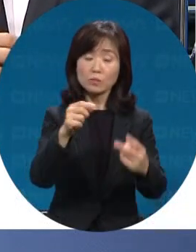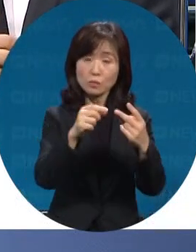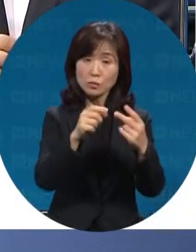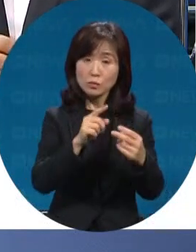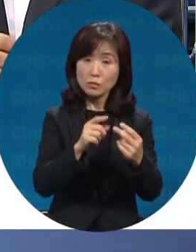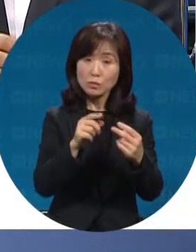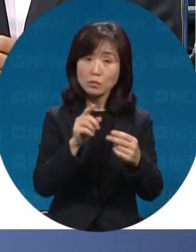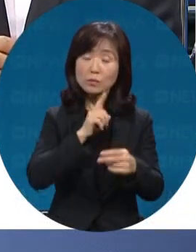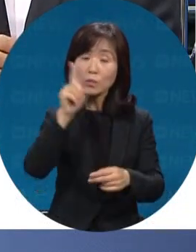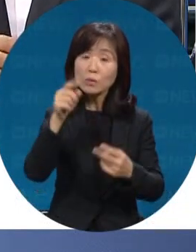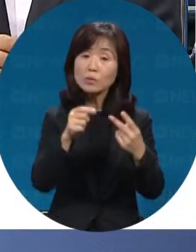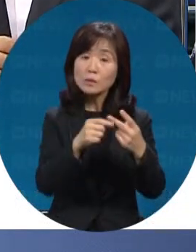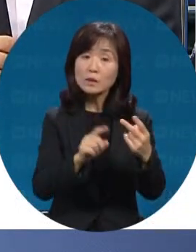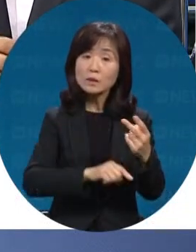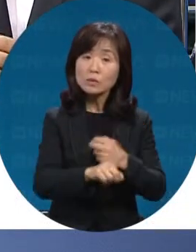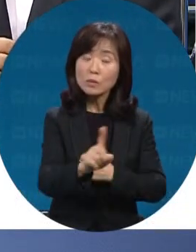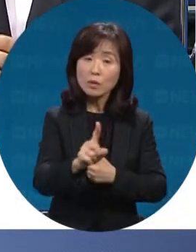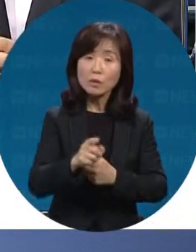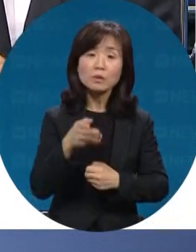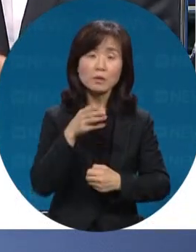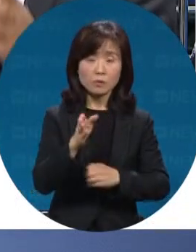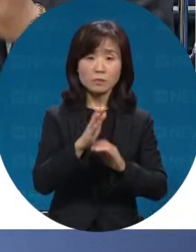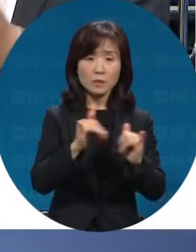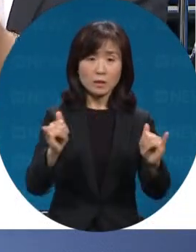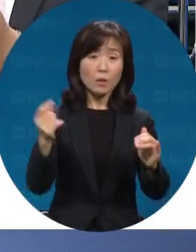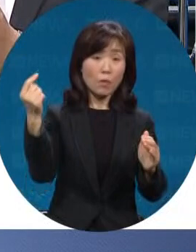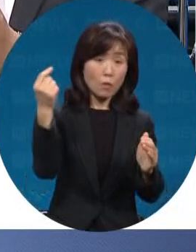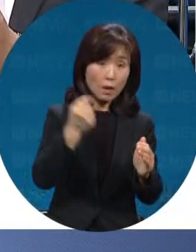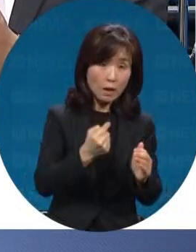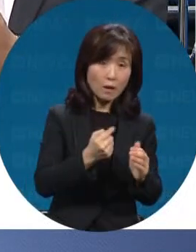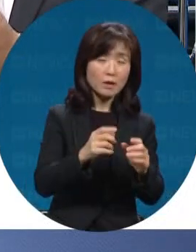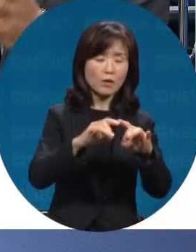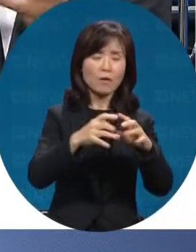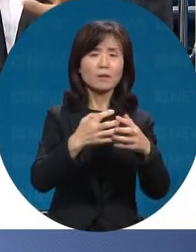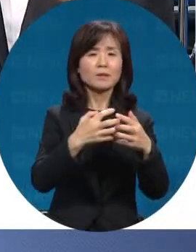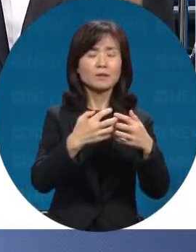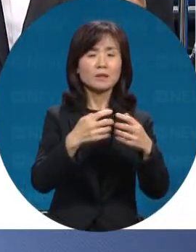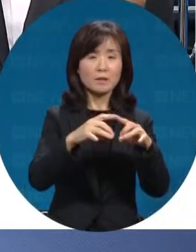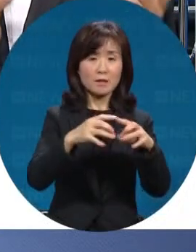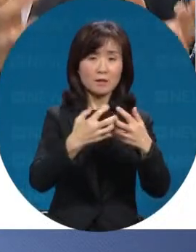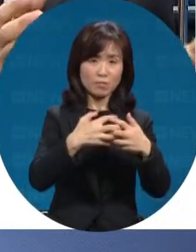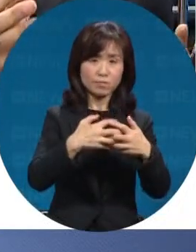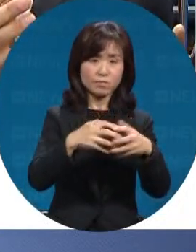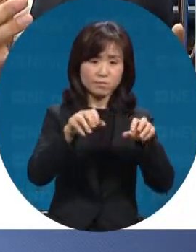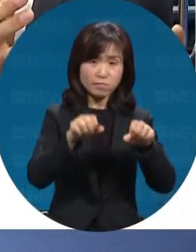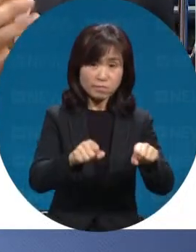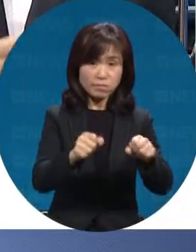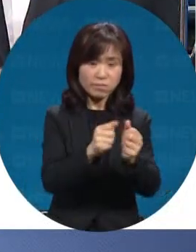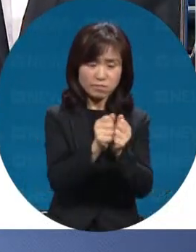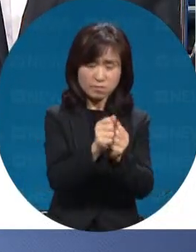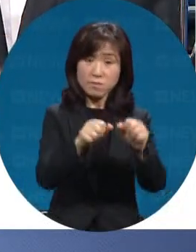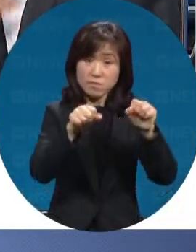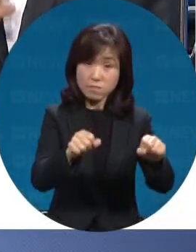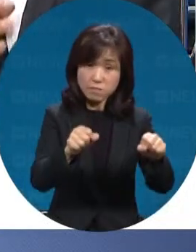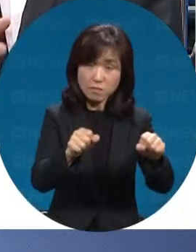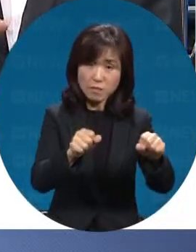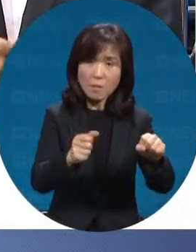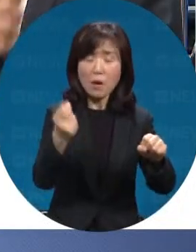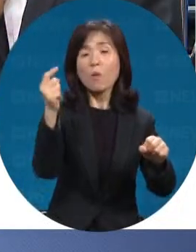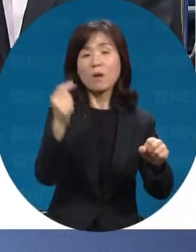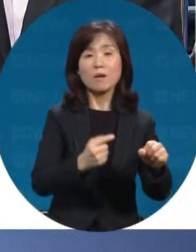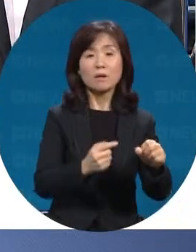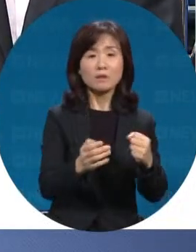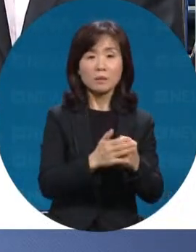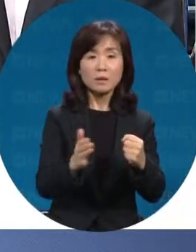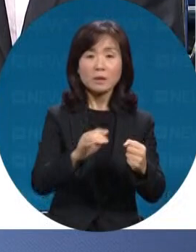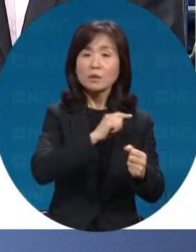이유는 뭐냐면 전문 구급팀이 오면서 자동 제세동기라든가 전문 장비가 빨리 와야 되기 때문에 무엇보다도